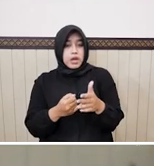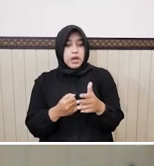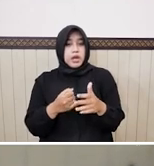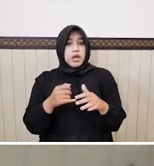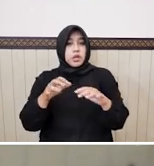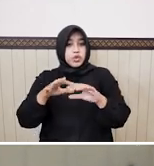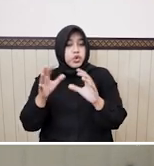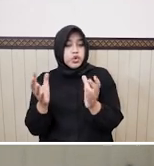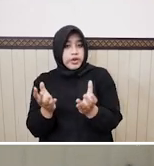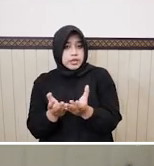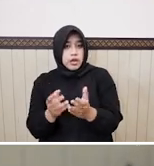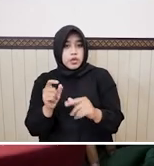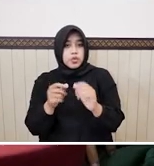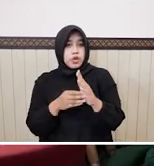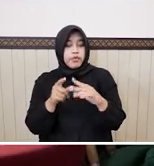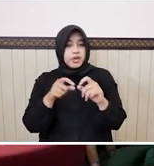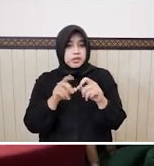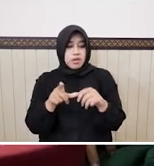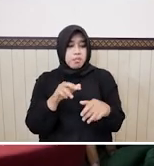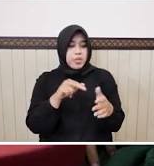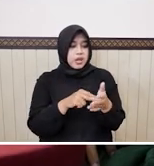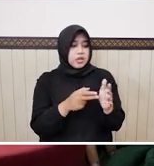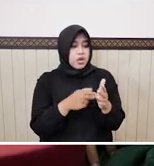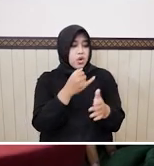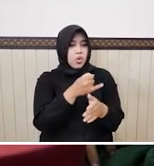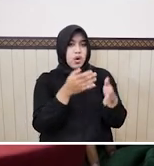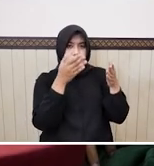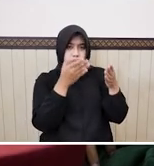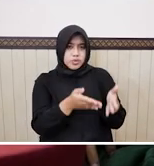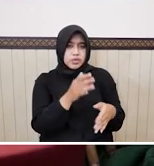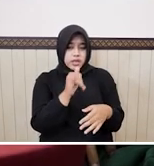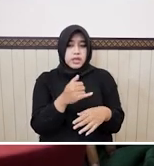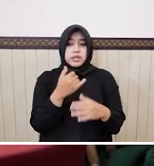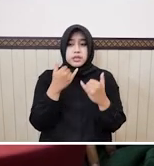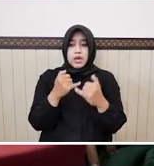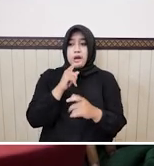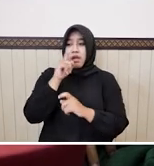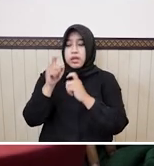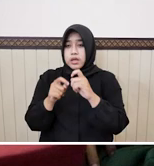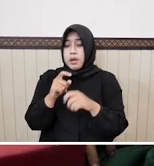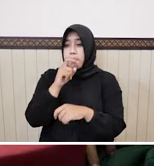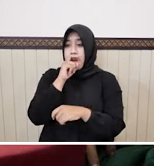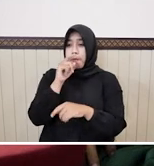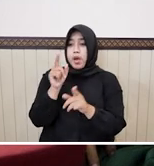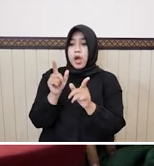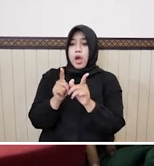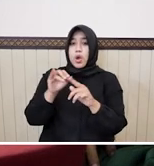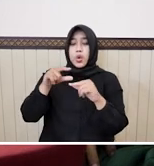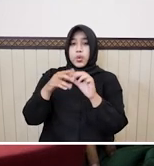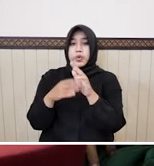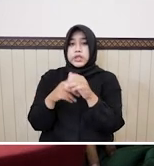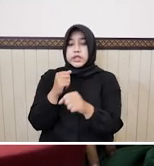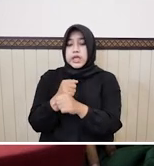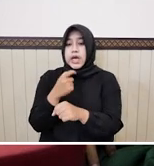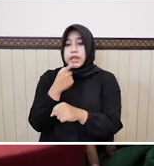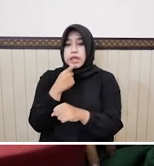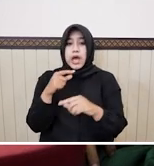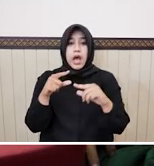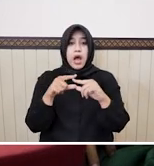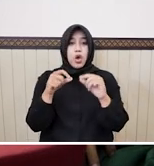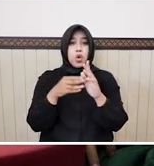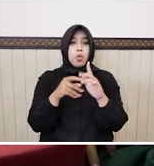sarana khusus liputan khusus berarti dia Makanya sekarang Mas Devan kita tanyakan kVA wijang soal akomodasi